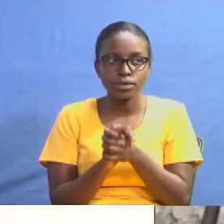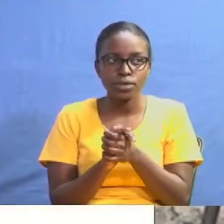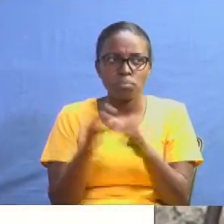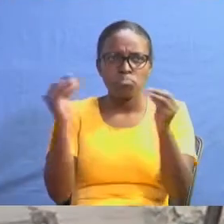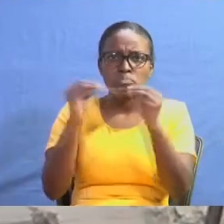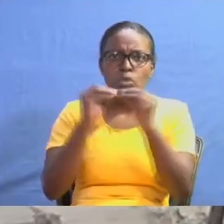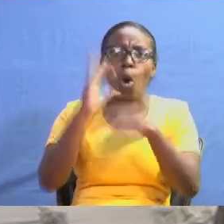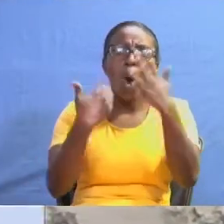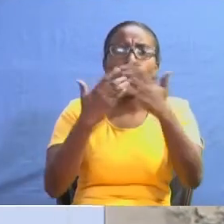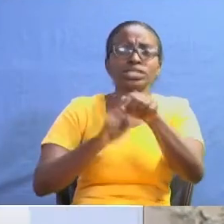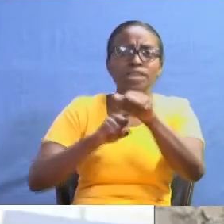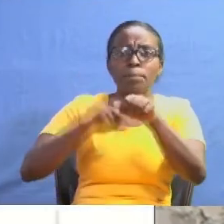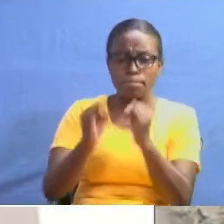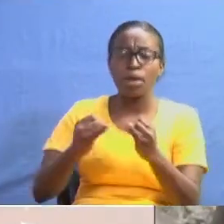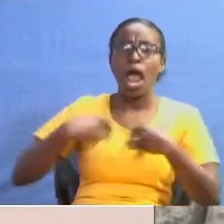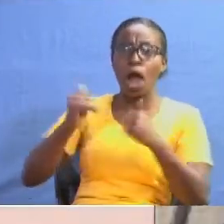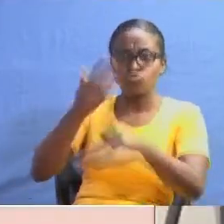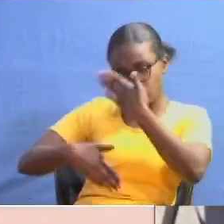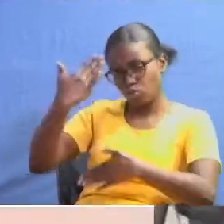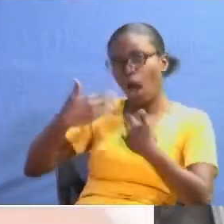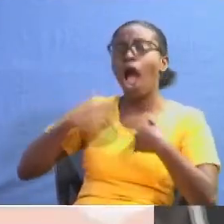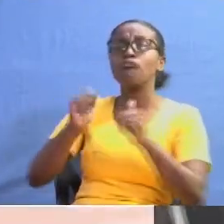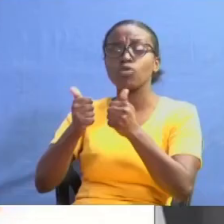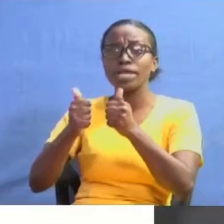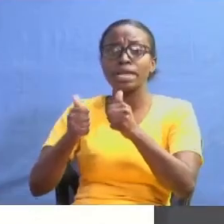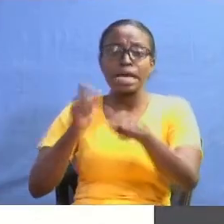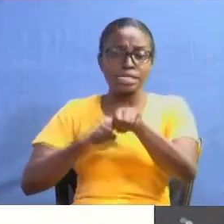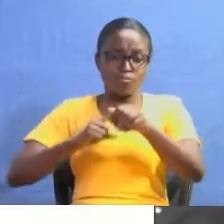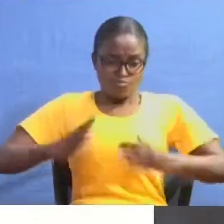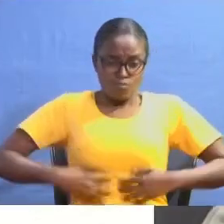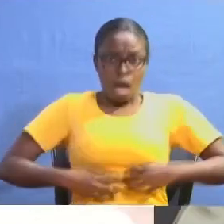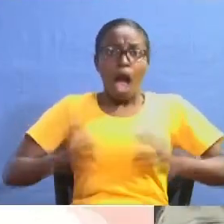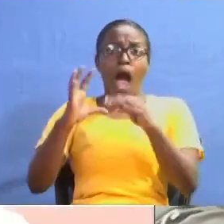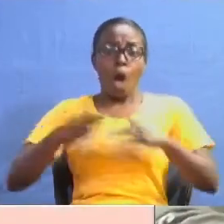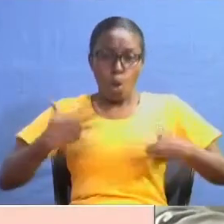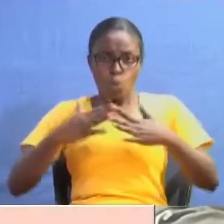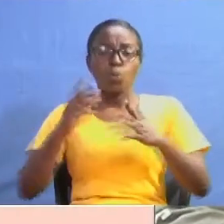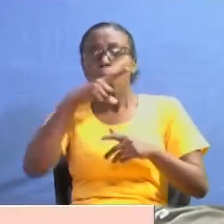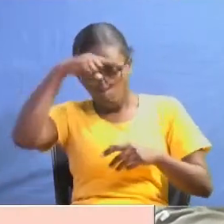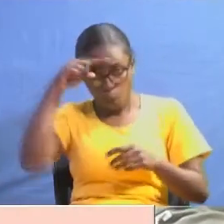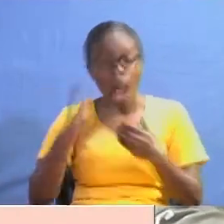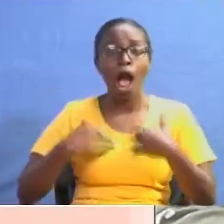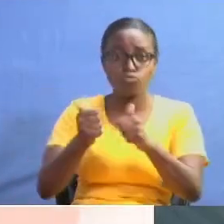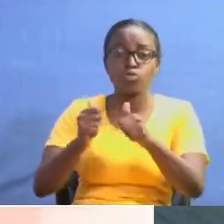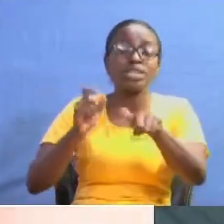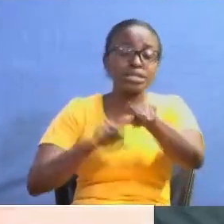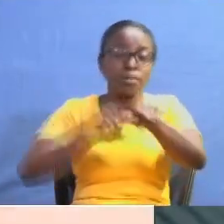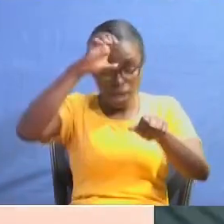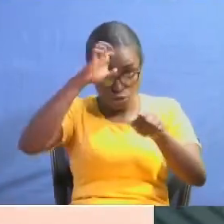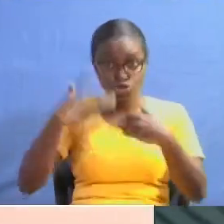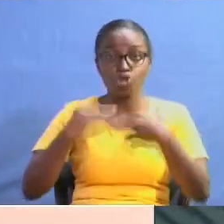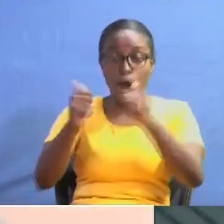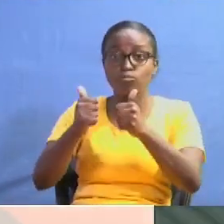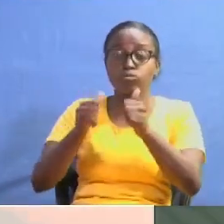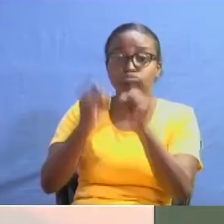Mkanganyiko wa mfumo mpya wa ufadhili wa vyuo vikuu unazidi kuibua tumbo joto miongoni mwa washikadau katika sekta ya elimu. Wa hivi